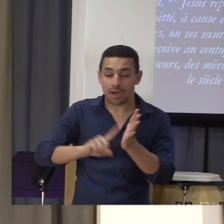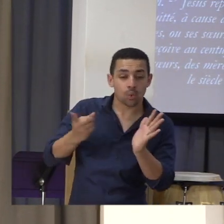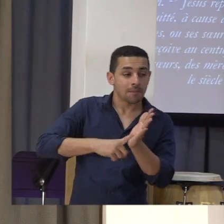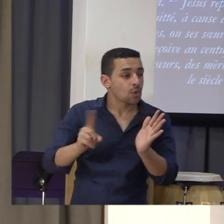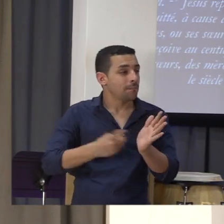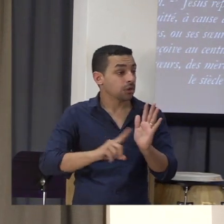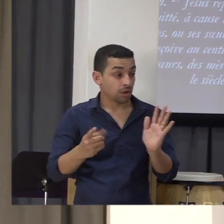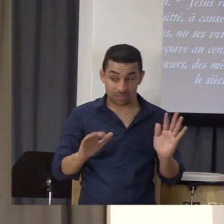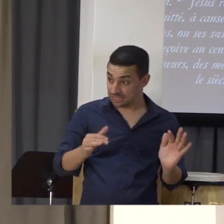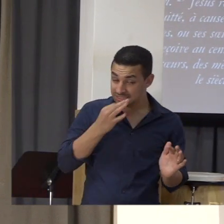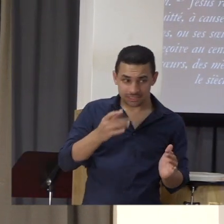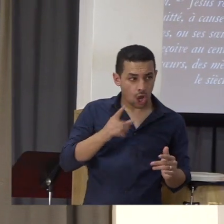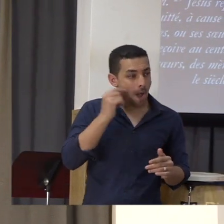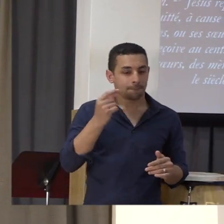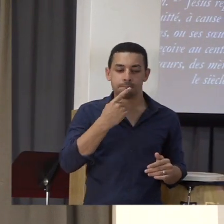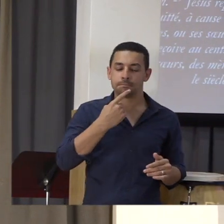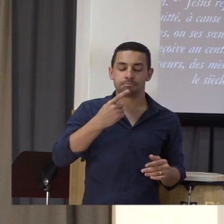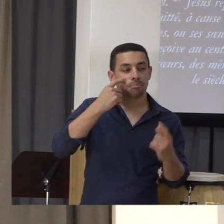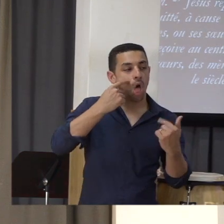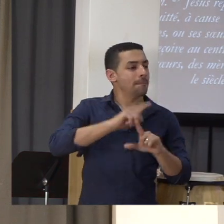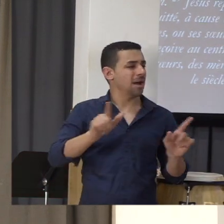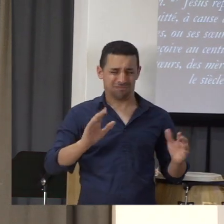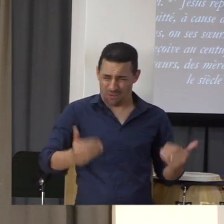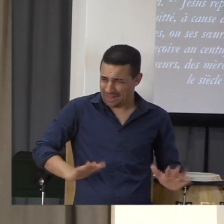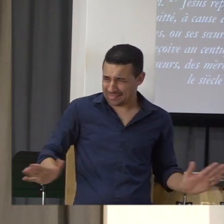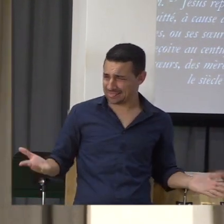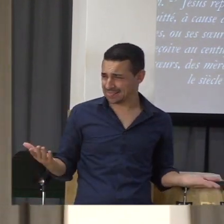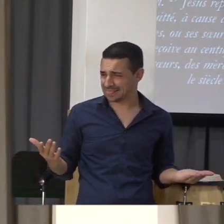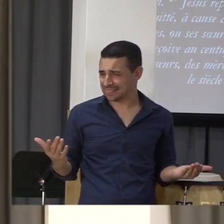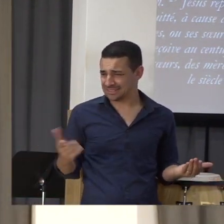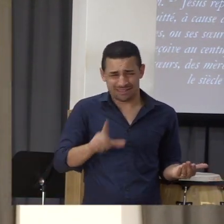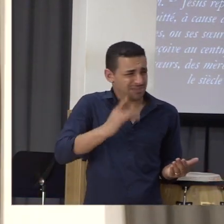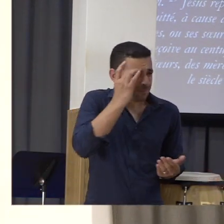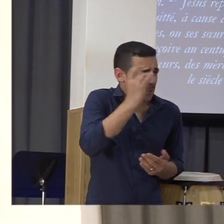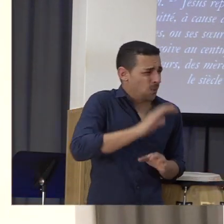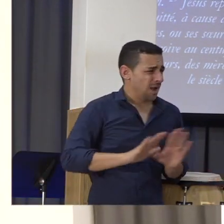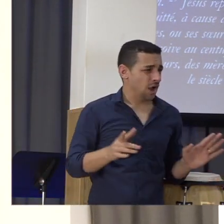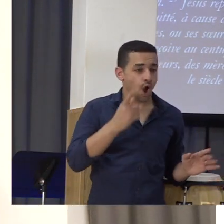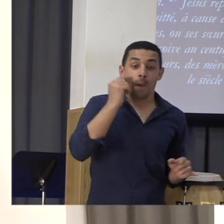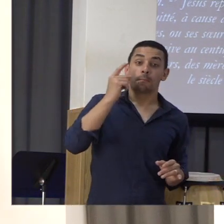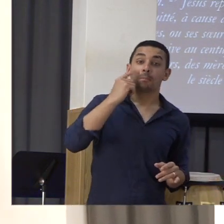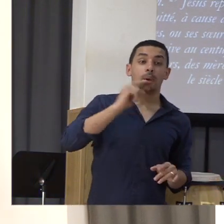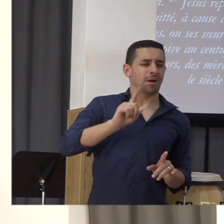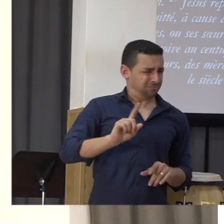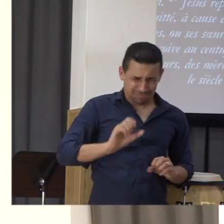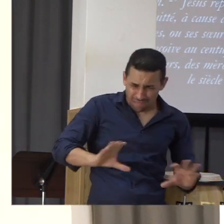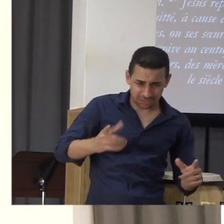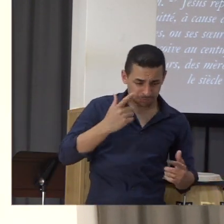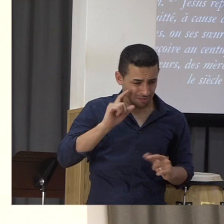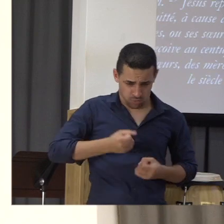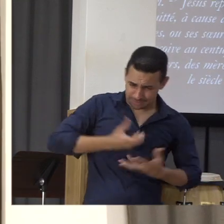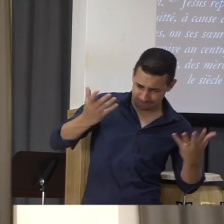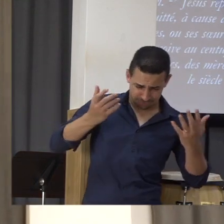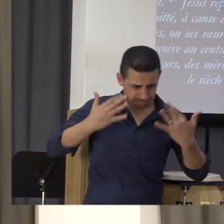Ah, c'est comme on dit aux garçons, un homme ne pleure pas. Mais il faut arrêter ce truc. C'est du n'importe quoi. Il faut qu'il pleure, il faut qu'il extériorise